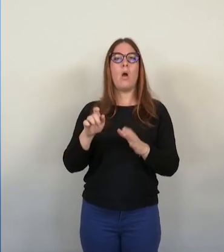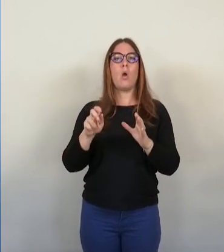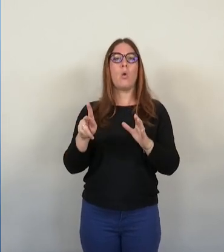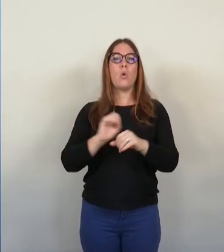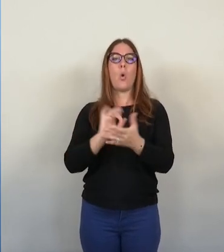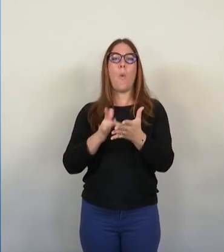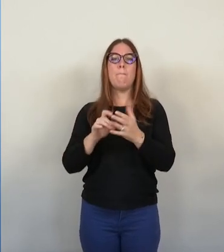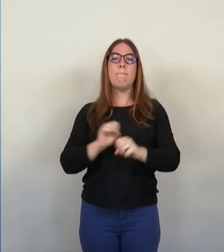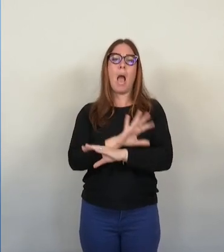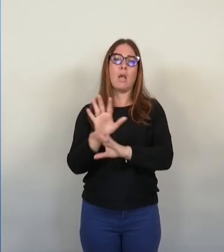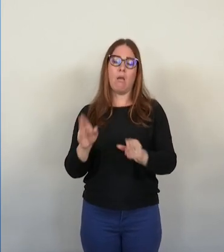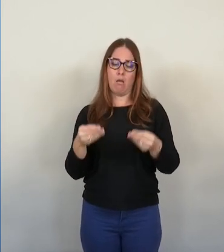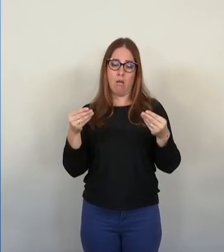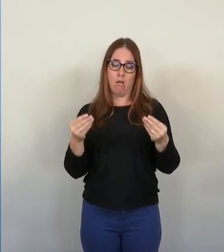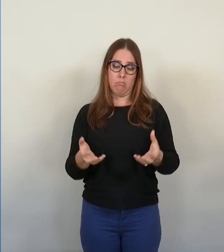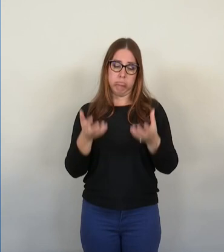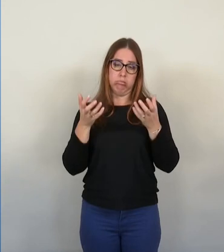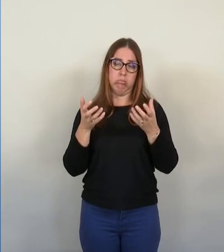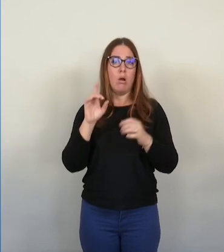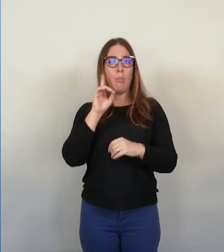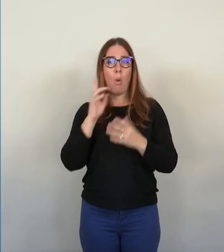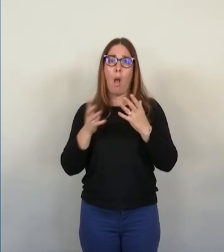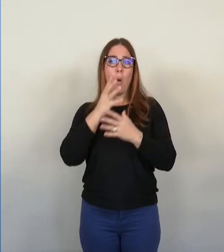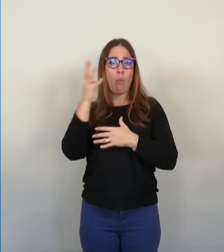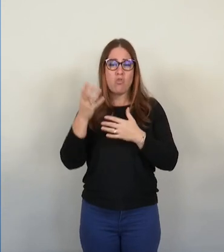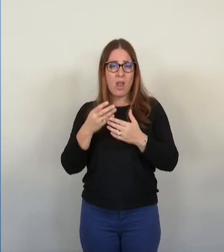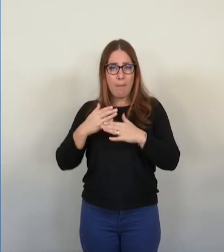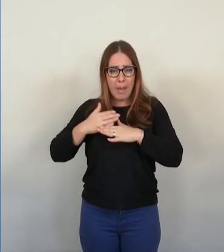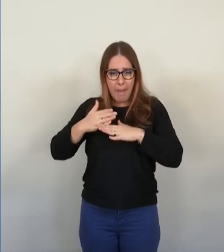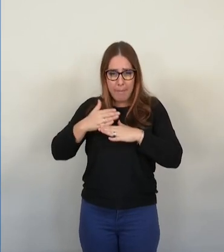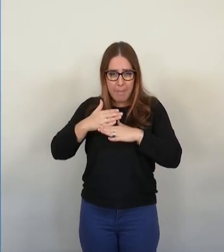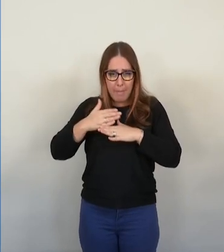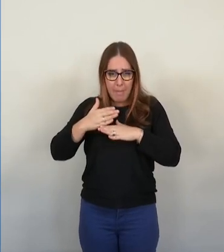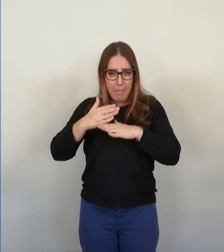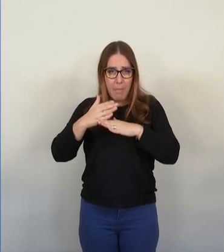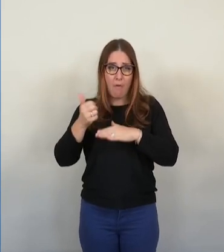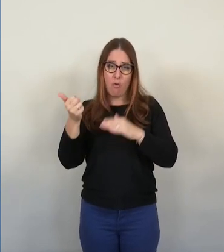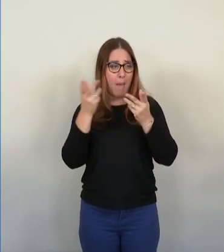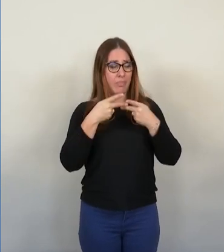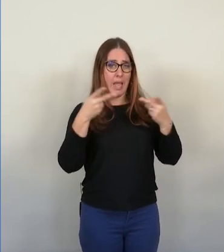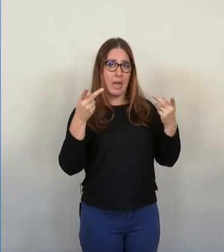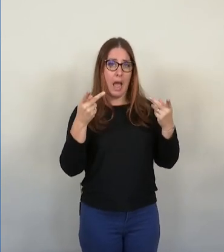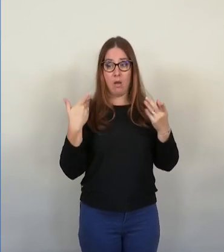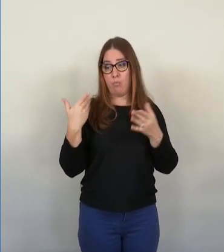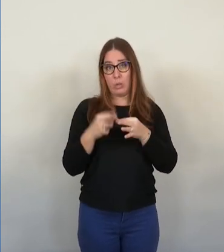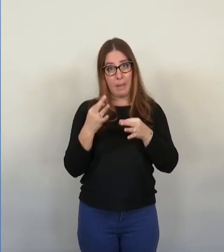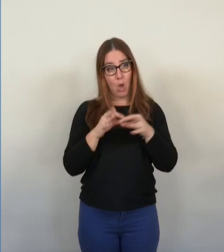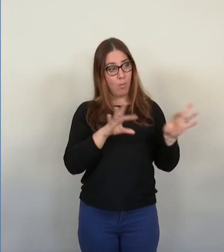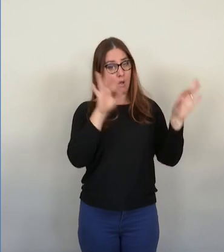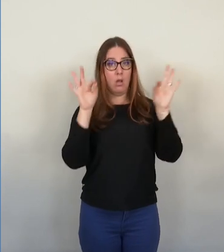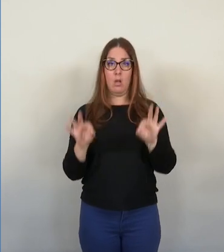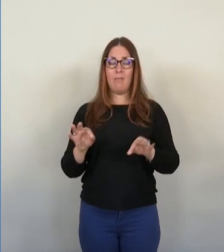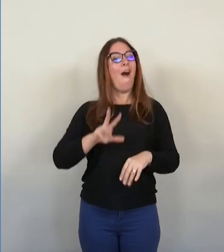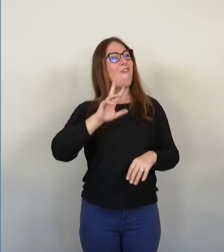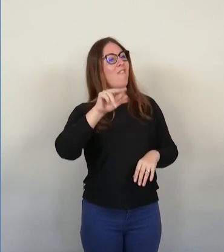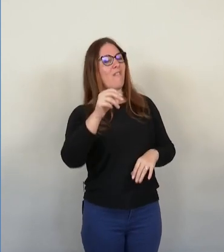à ce propos puisque malgré un projet encore en pleine gestation vous allez jusqu'à déclarer pour cette rentrée je cite le lancement de la